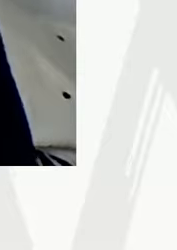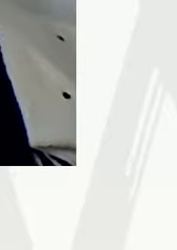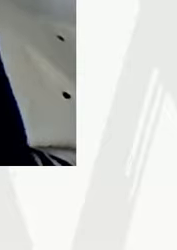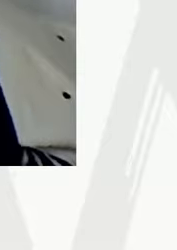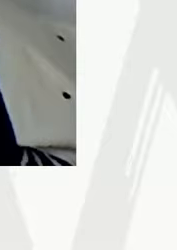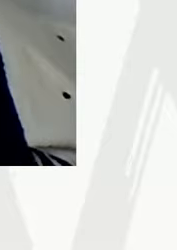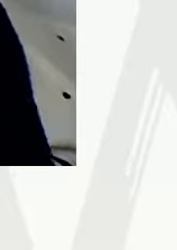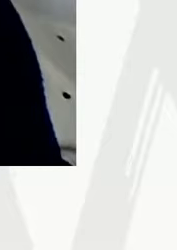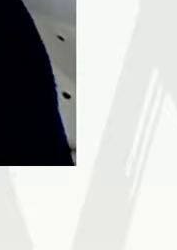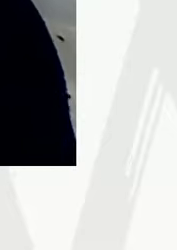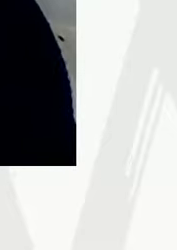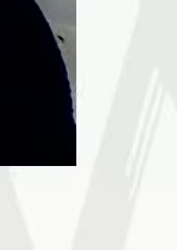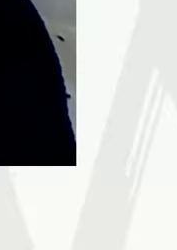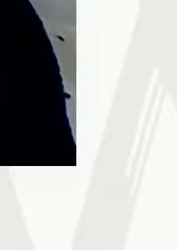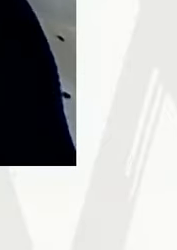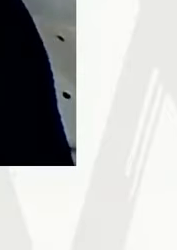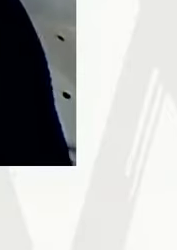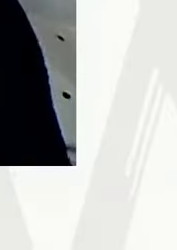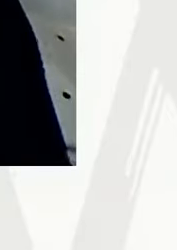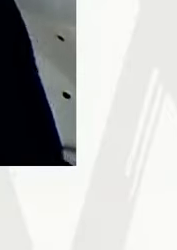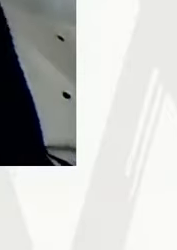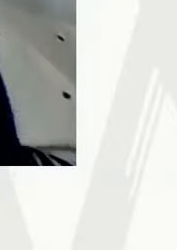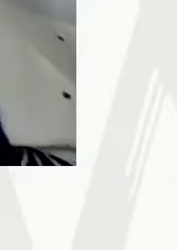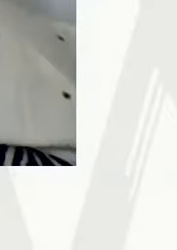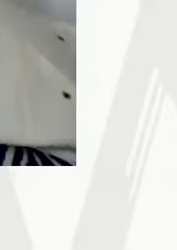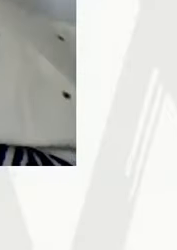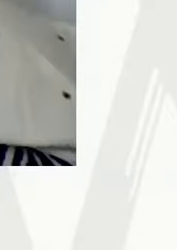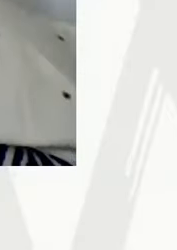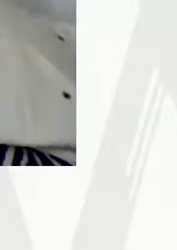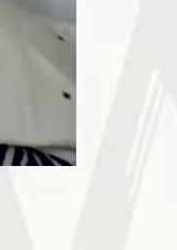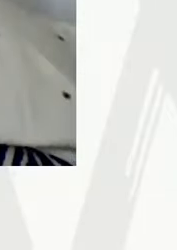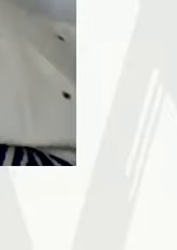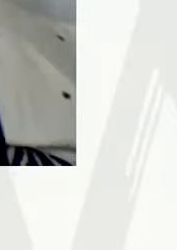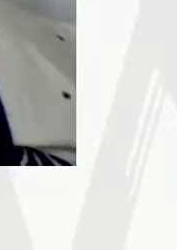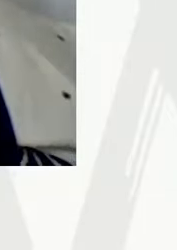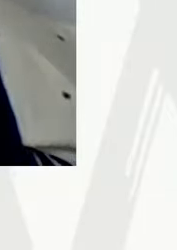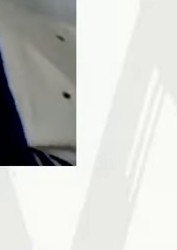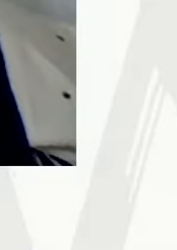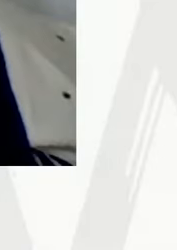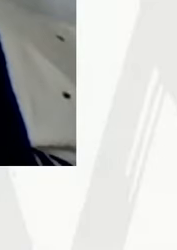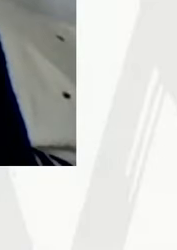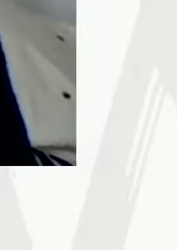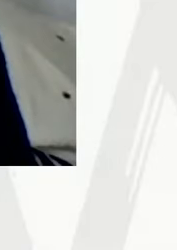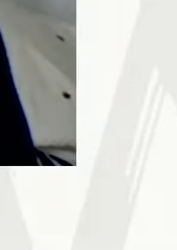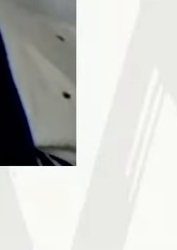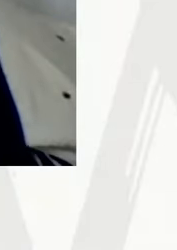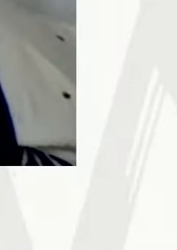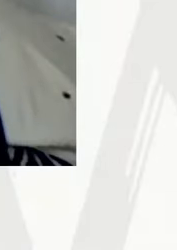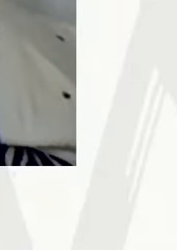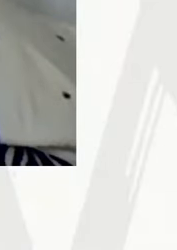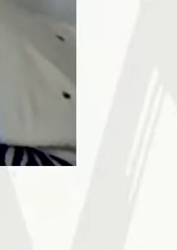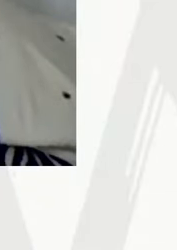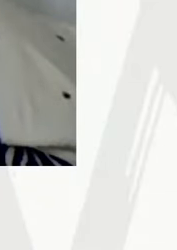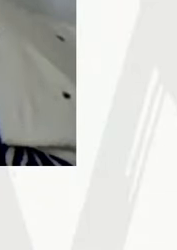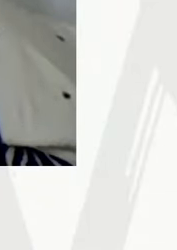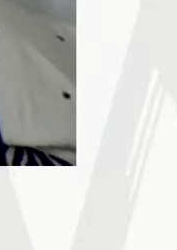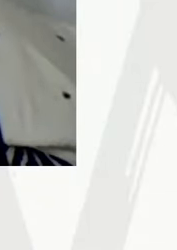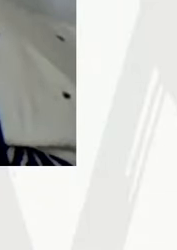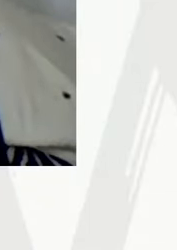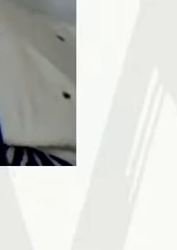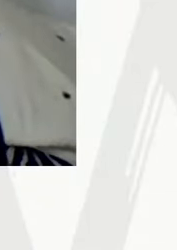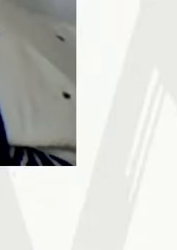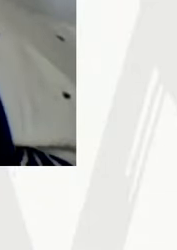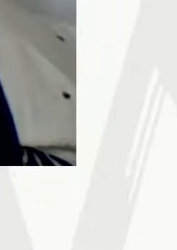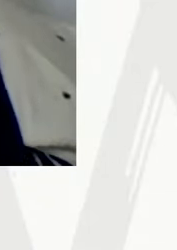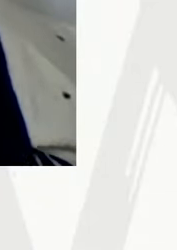Sans entrer dans aucun détail des nombreuses pensées mises en jeu, on peut dire